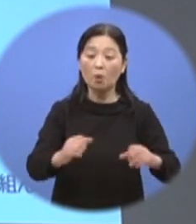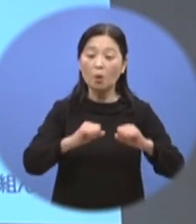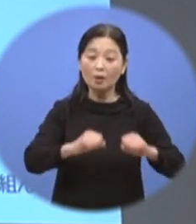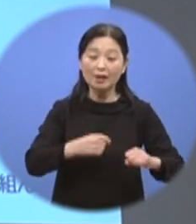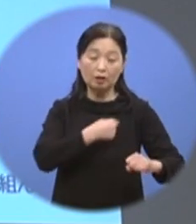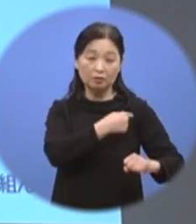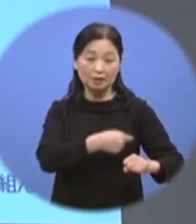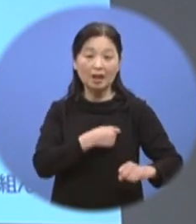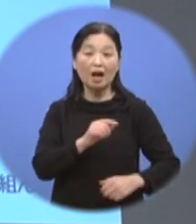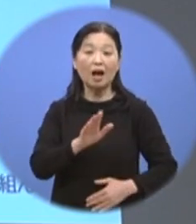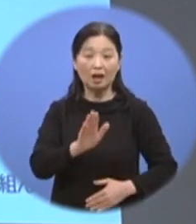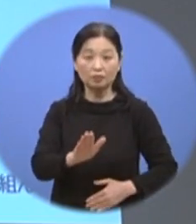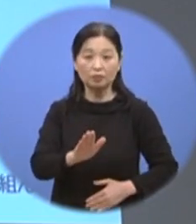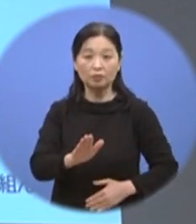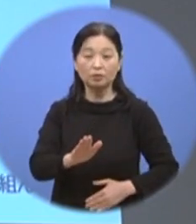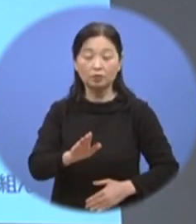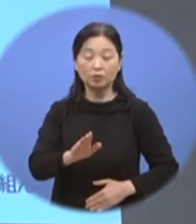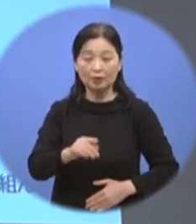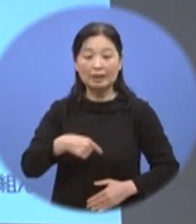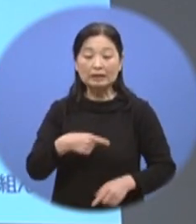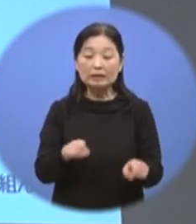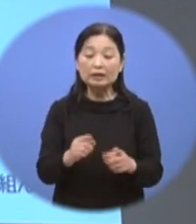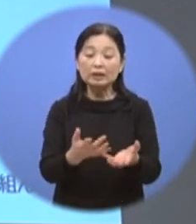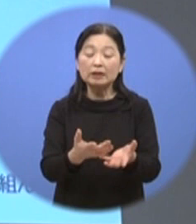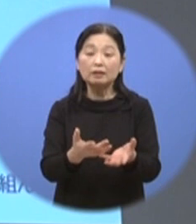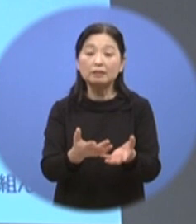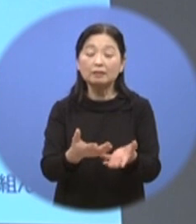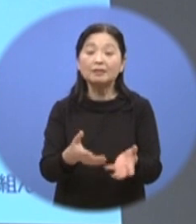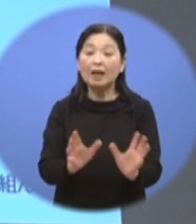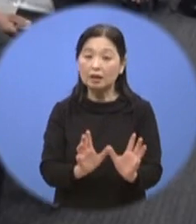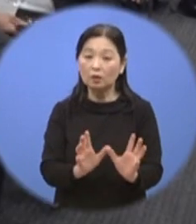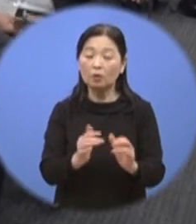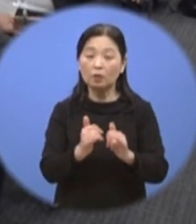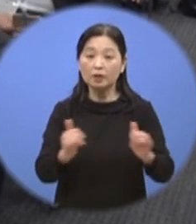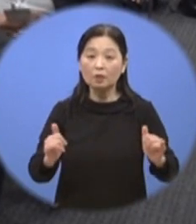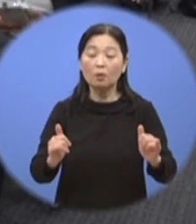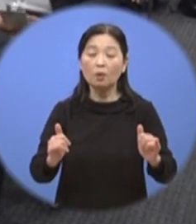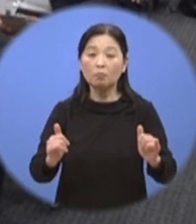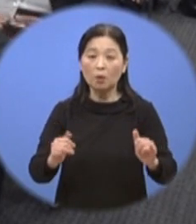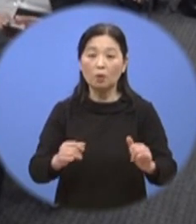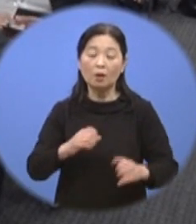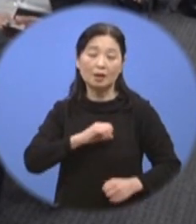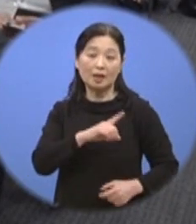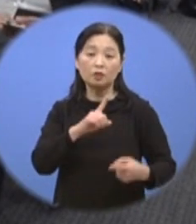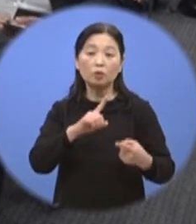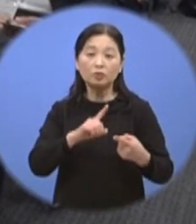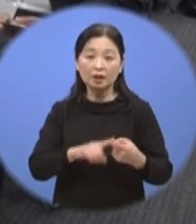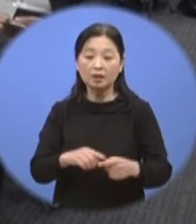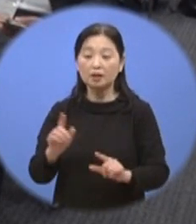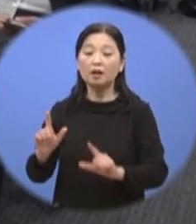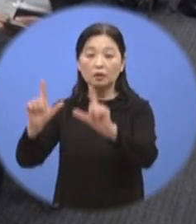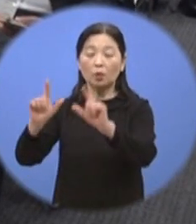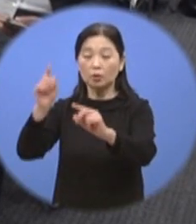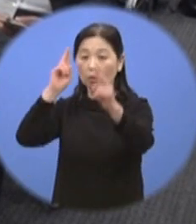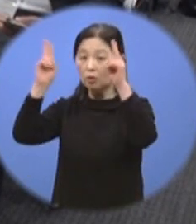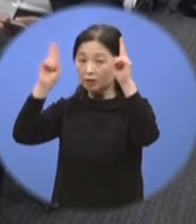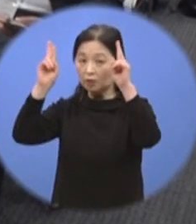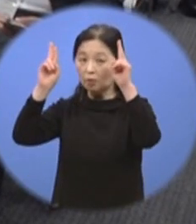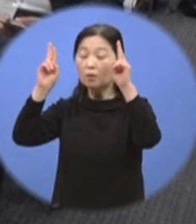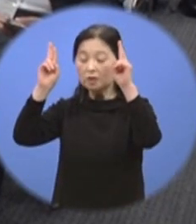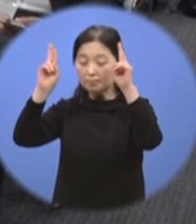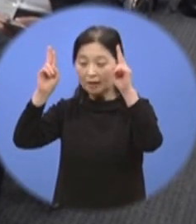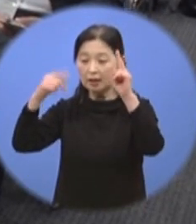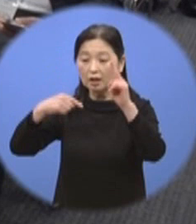があって自治体の方々も非常に積極的一方で東京にいる企業ですね我々の主な